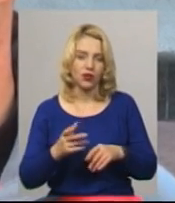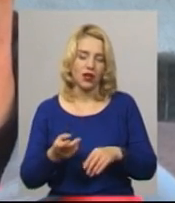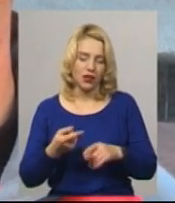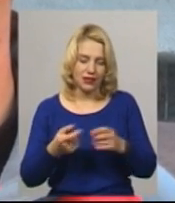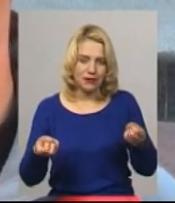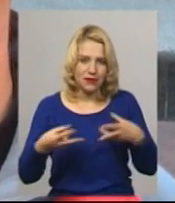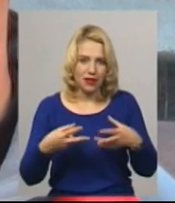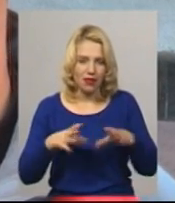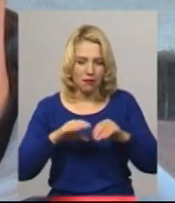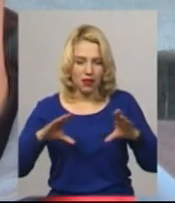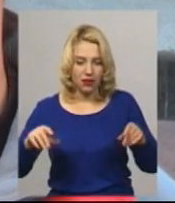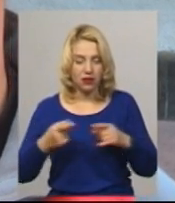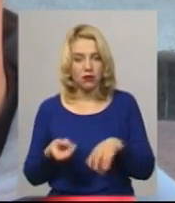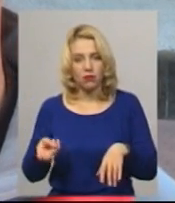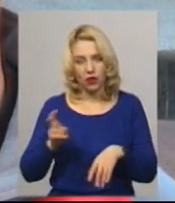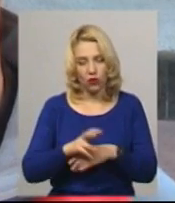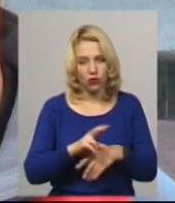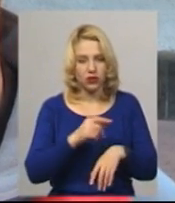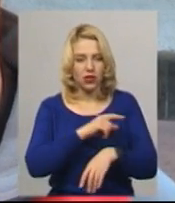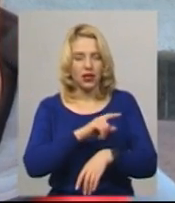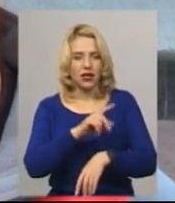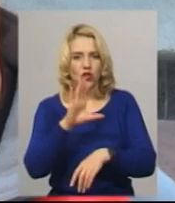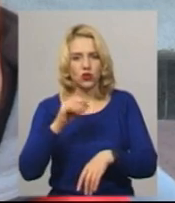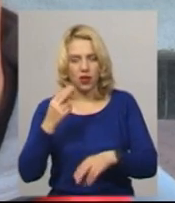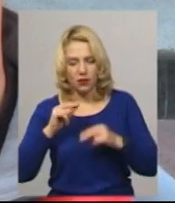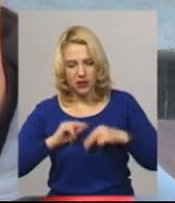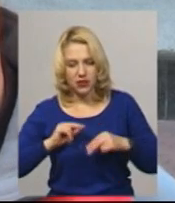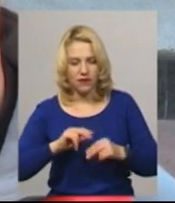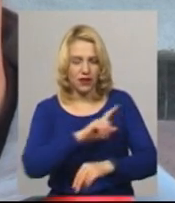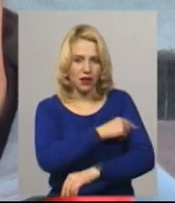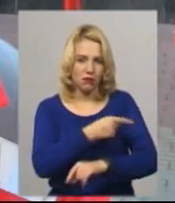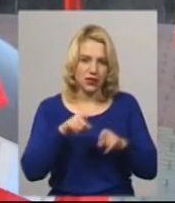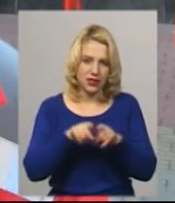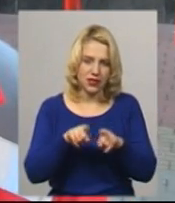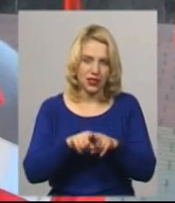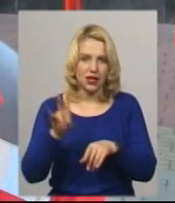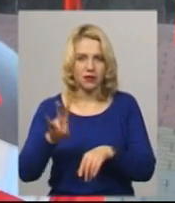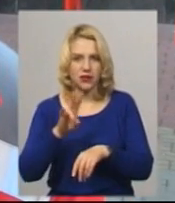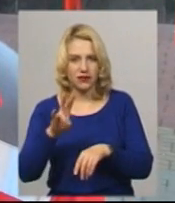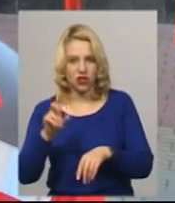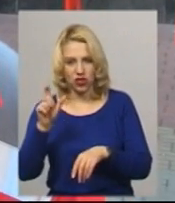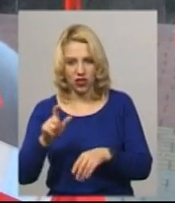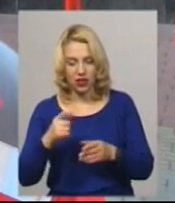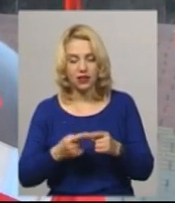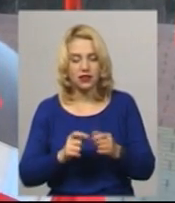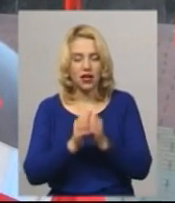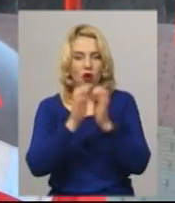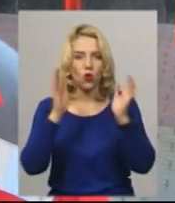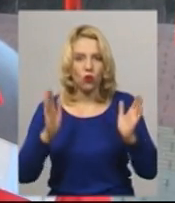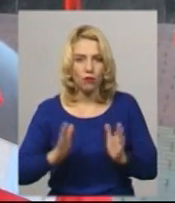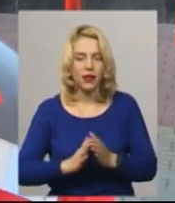медична, соціальний працівник та водій. Та за потреби залучаємо священника. Паліативна допомога – це комплекс